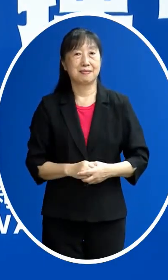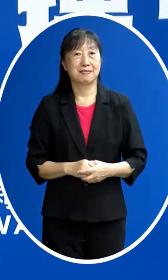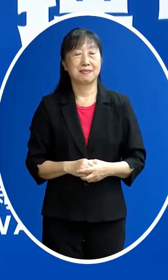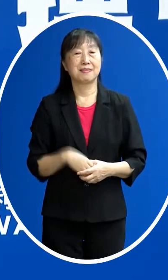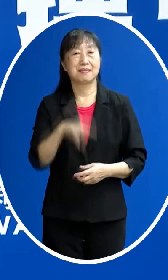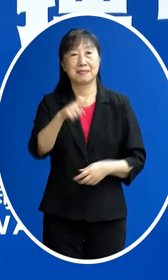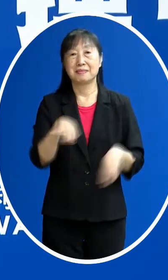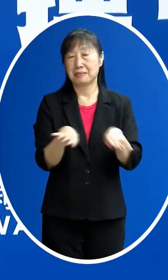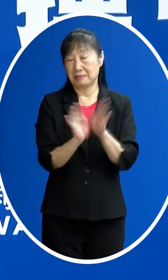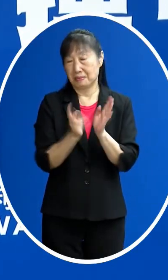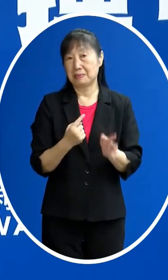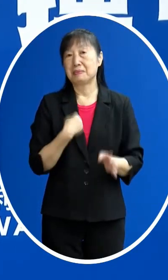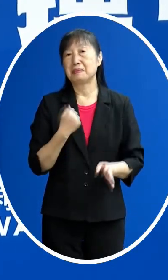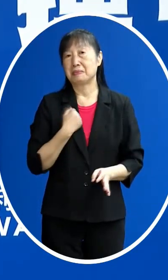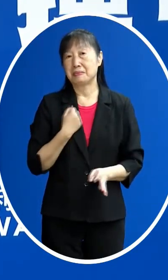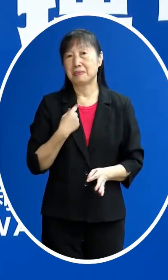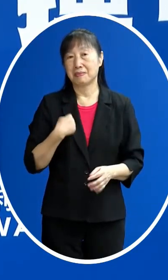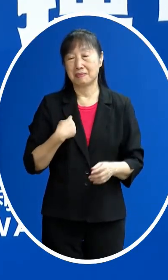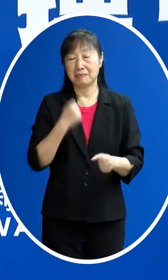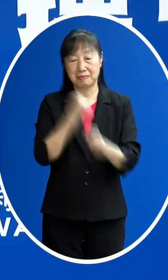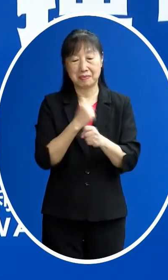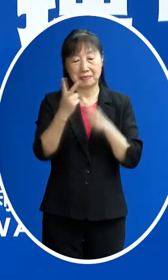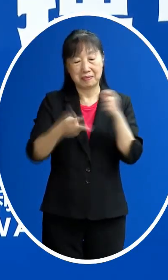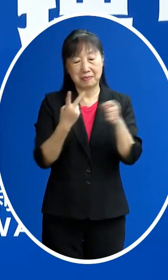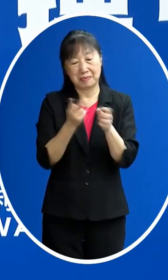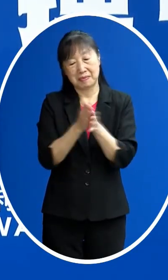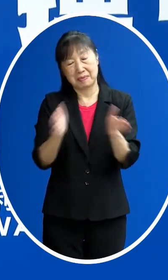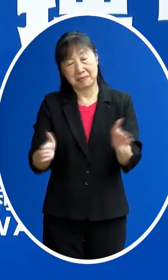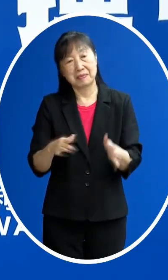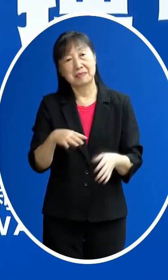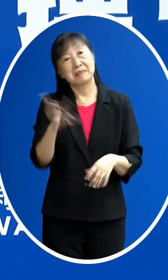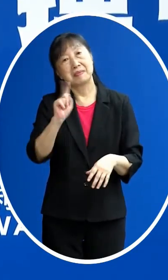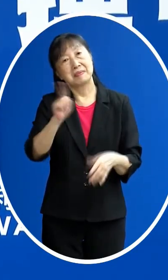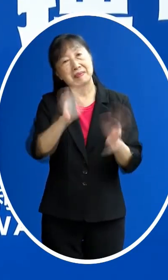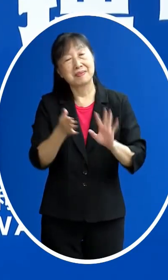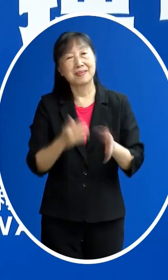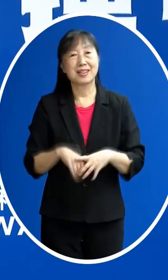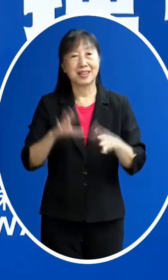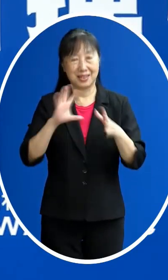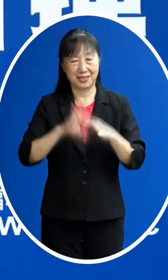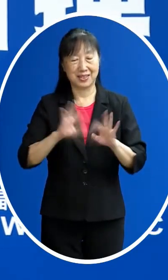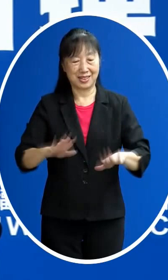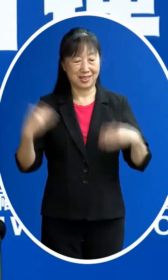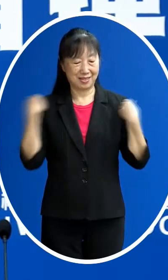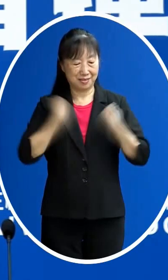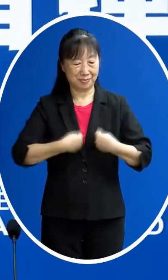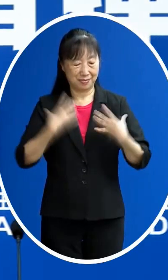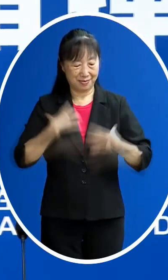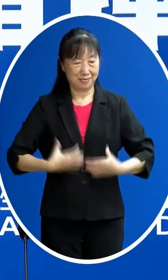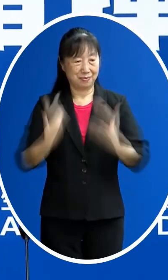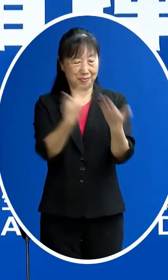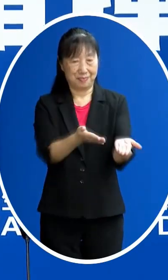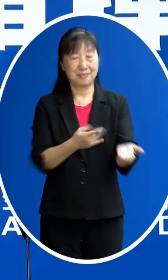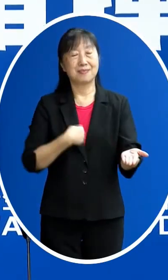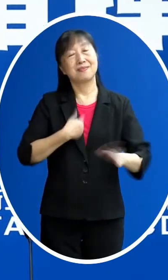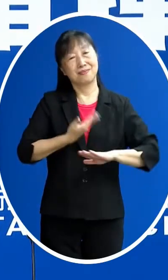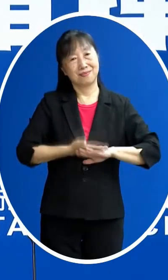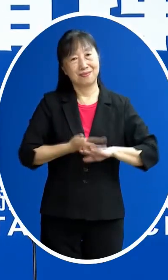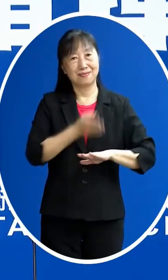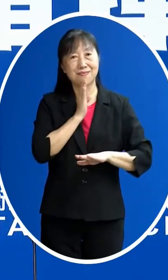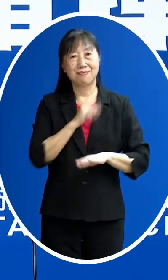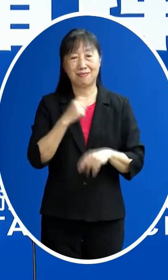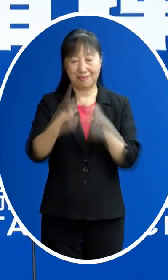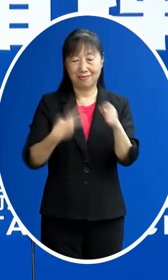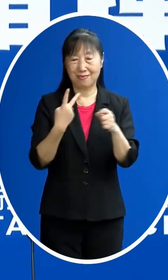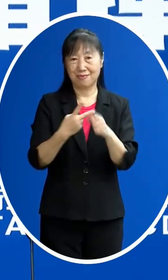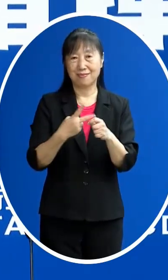是也品尝我这两年多的一个滋味。那把这件衣服交给你，我觉得很放心。